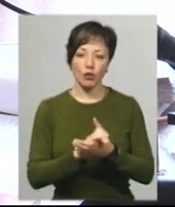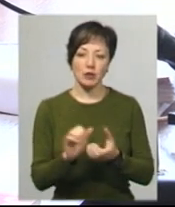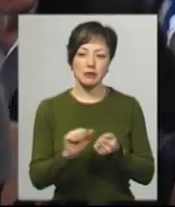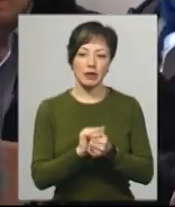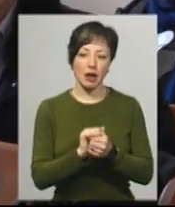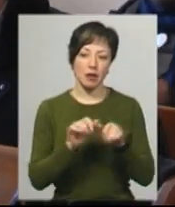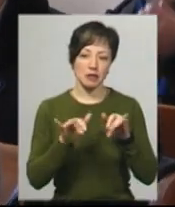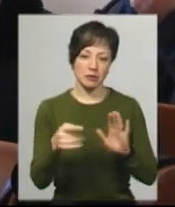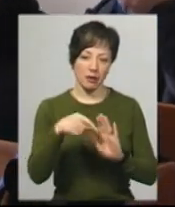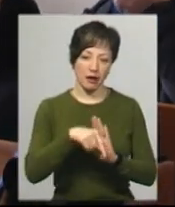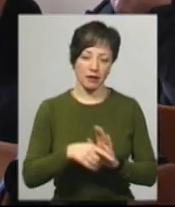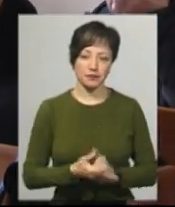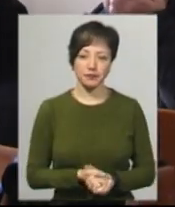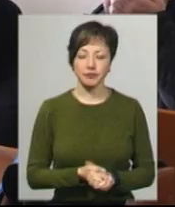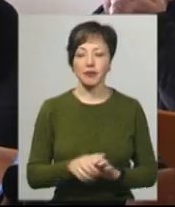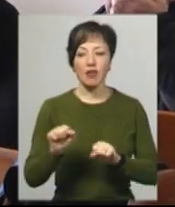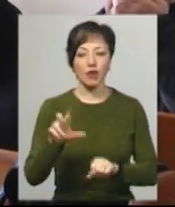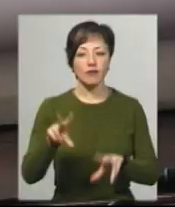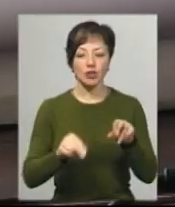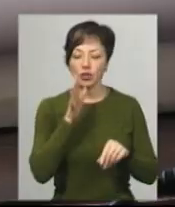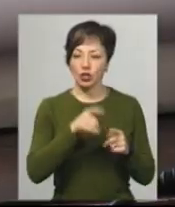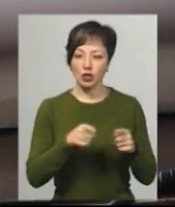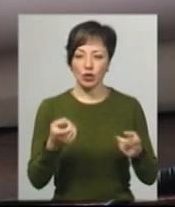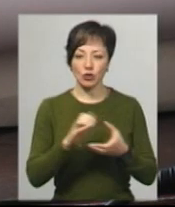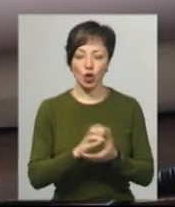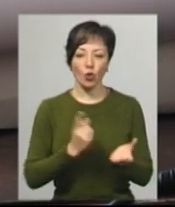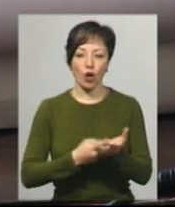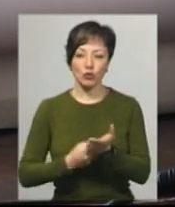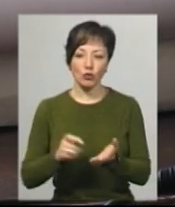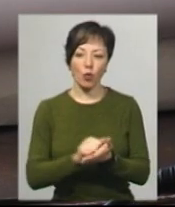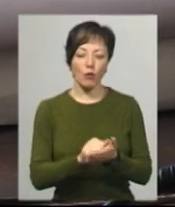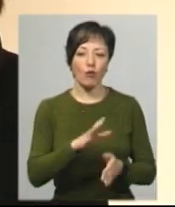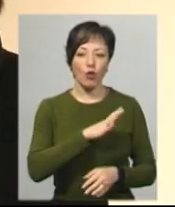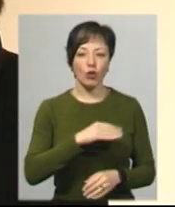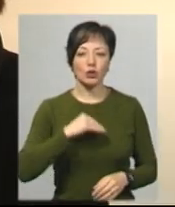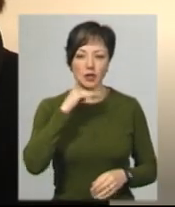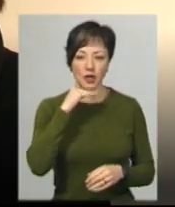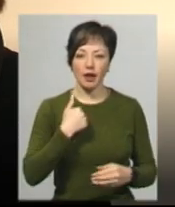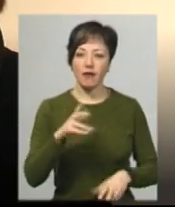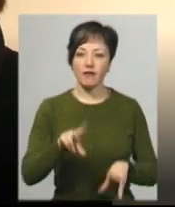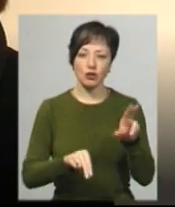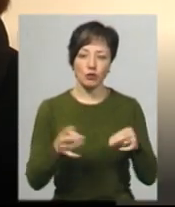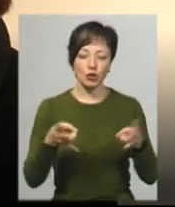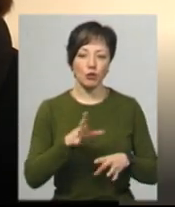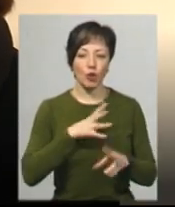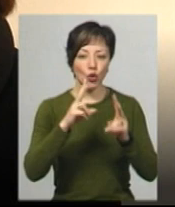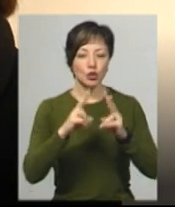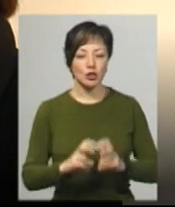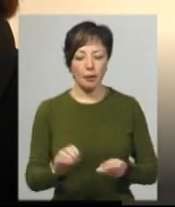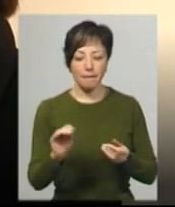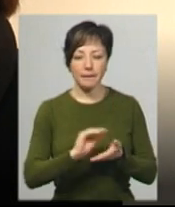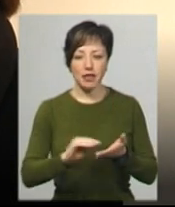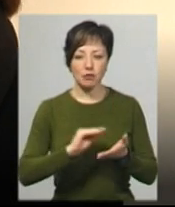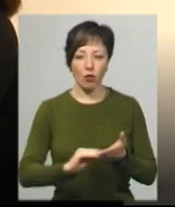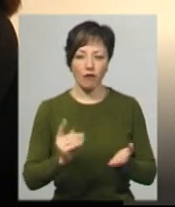матеріалами справи. Євгенія Закревська вважає, часу на ознайомлення з доказовими документами було достатньо. Я вважаю, що потрібно було досліджувати письмові